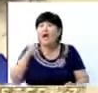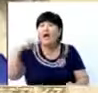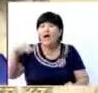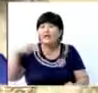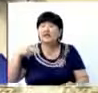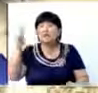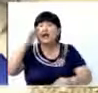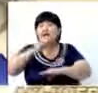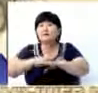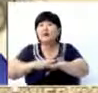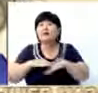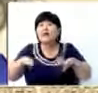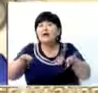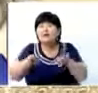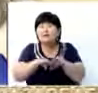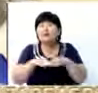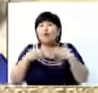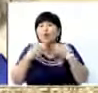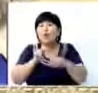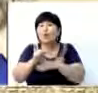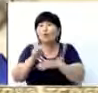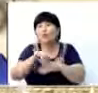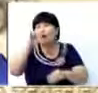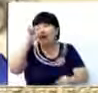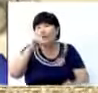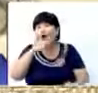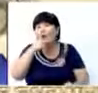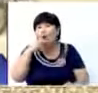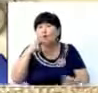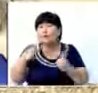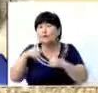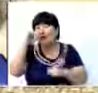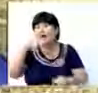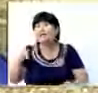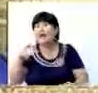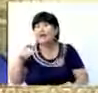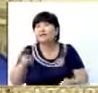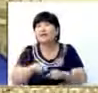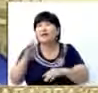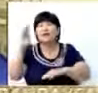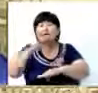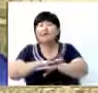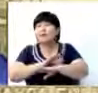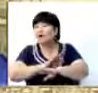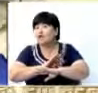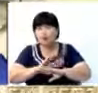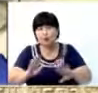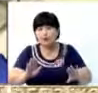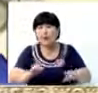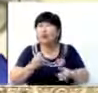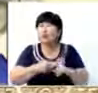әдебиеті пәні кіріктіріліп оқылғандықтан орыс бөлімінде қазақ әдебиеті деген сабақ ол жүрмейді. Бұл